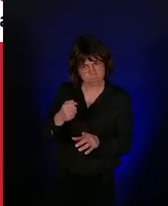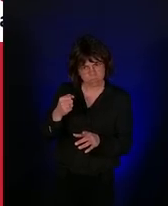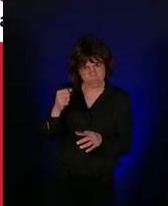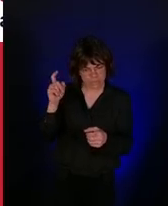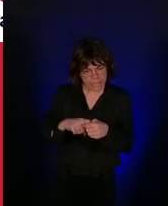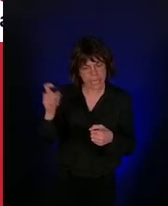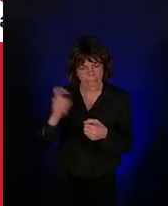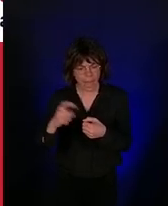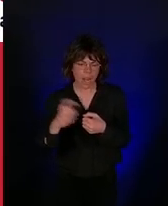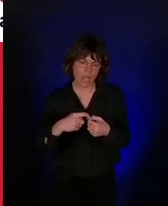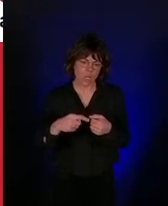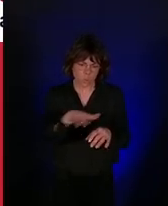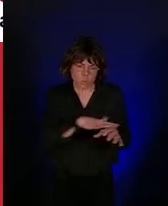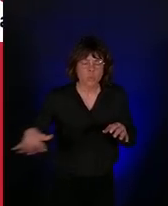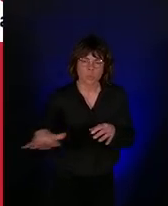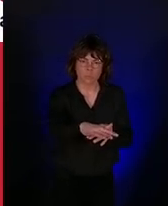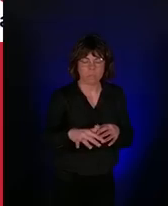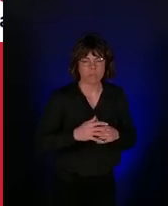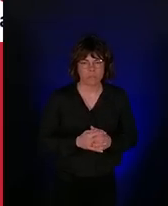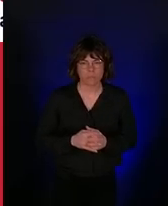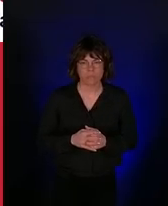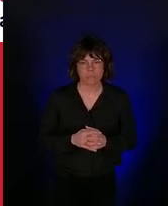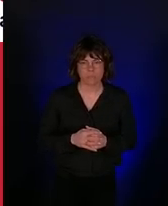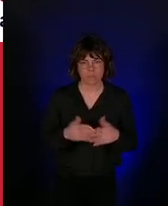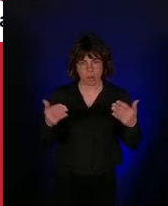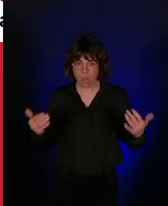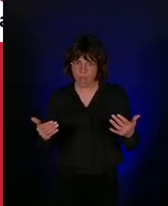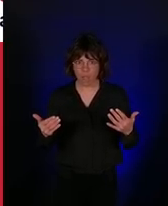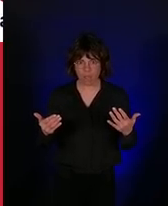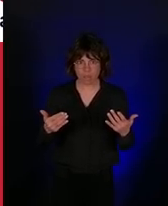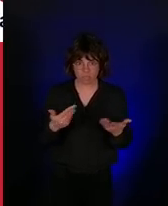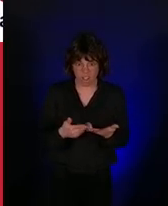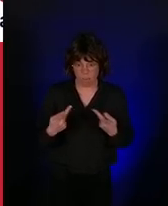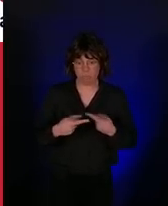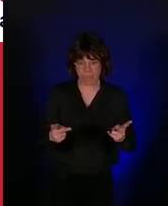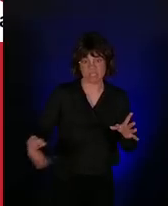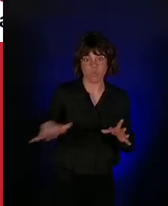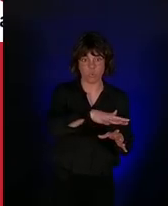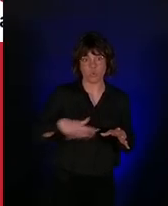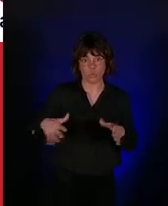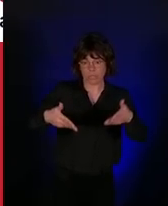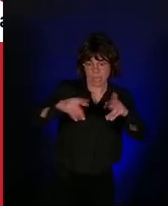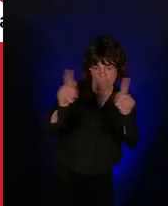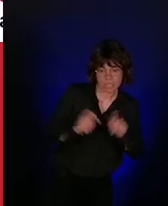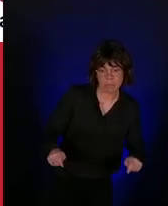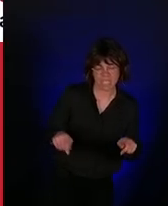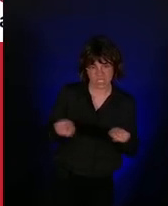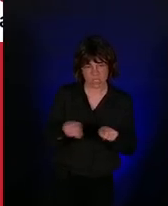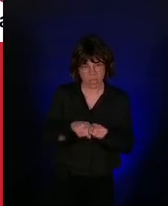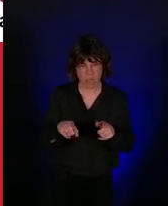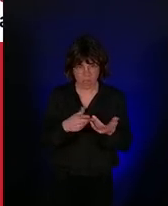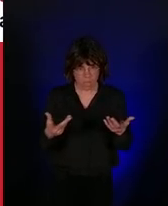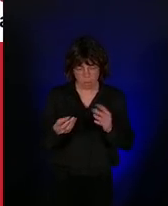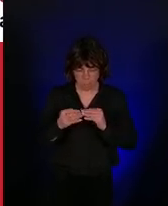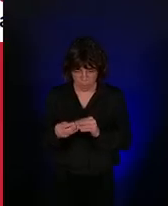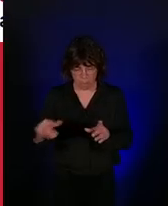syndicale qui s'exerce à plein. Cela va du maintien de l'ordre public jusqu'aux entreprises, et la répression du mouvement social en cours n'y déroge